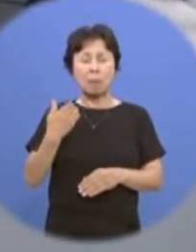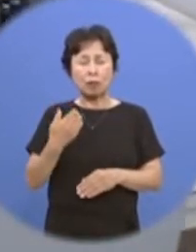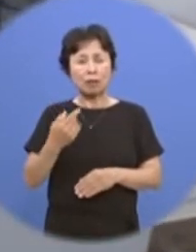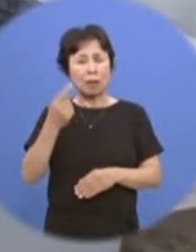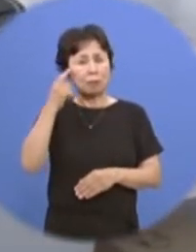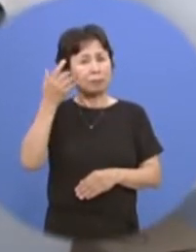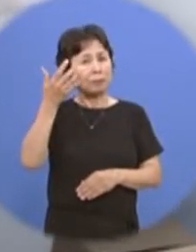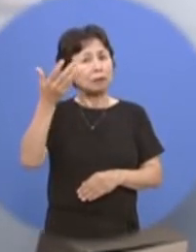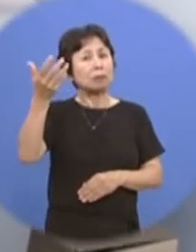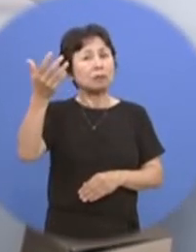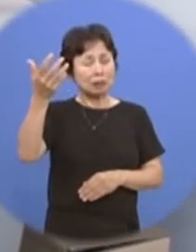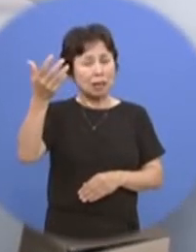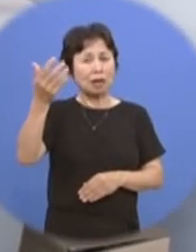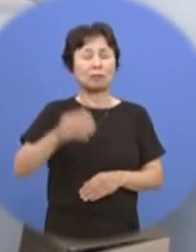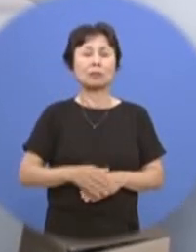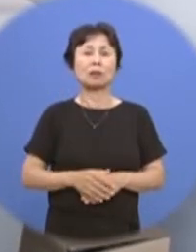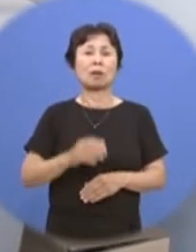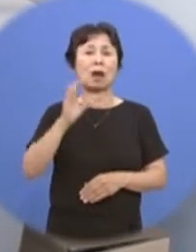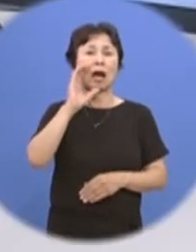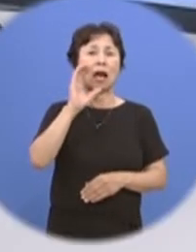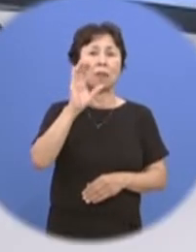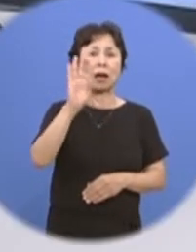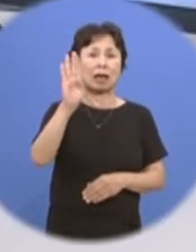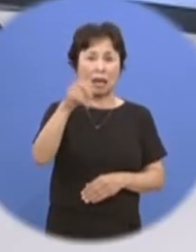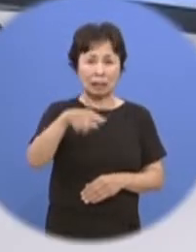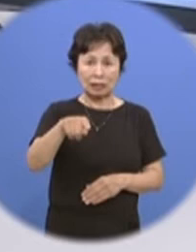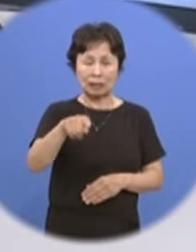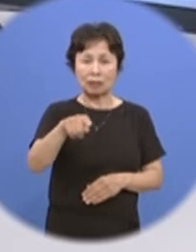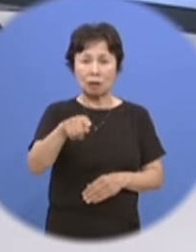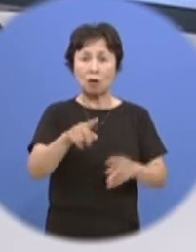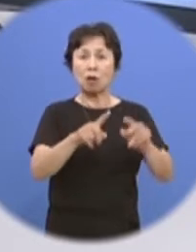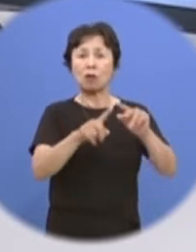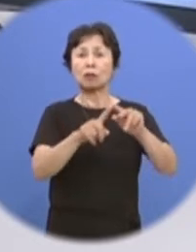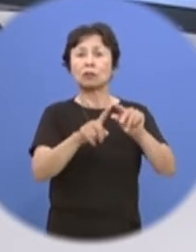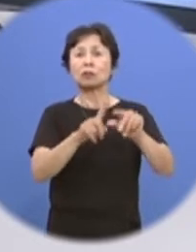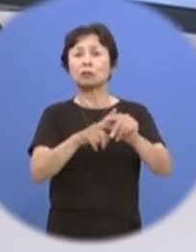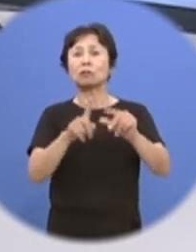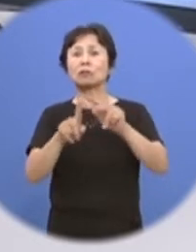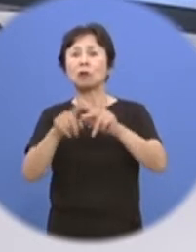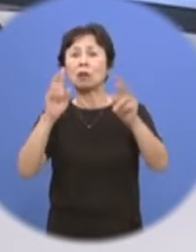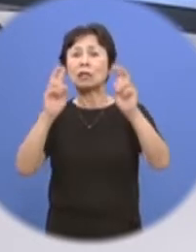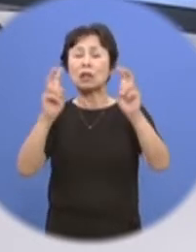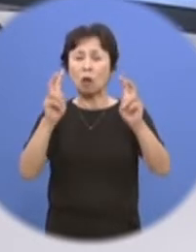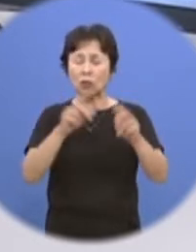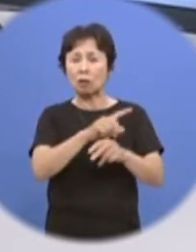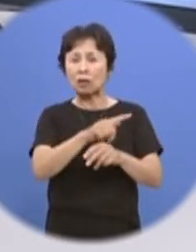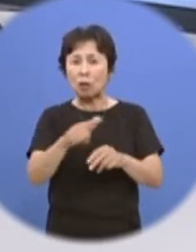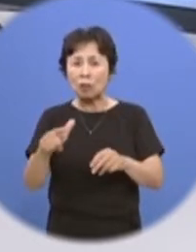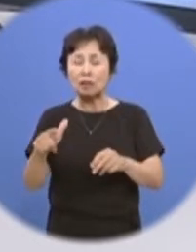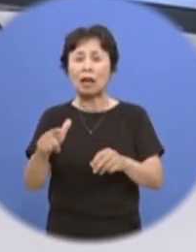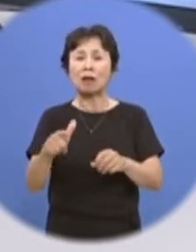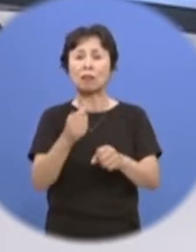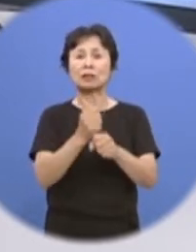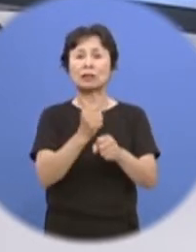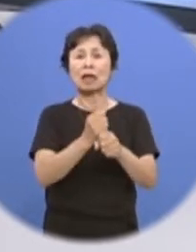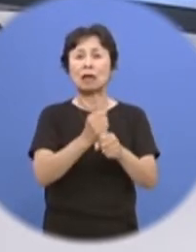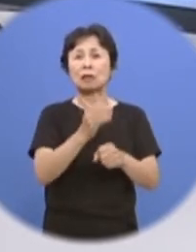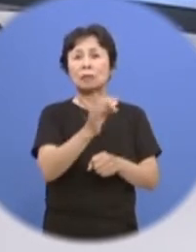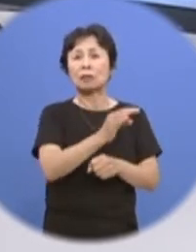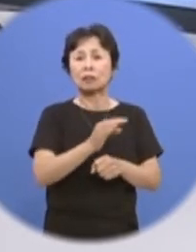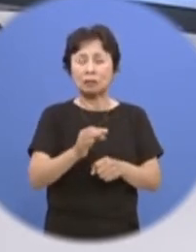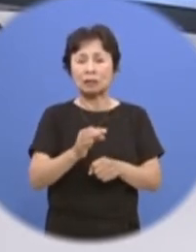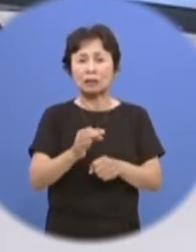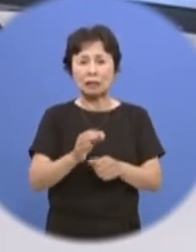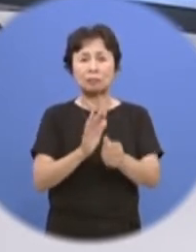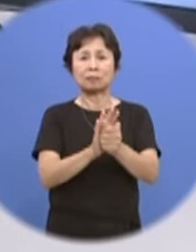県内化学産業の製品開発の効率化を支援しています。 開かれたセンターを目指す4つのオープンラ